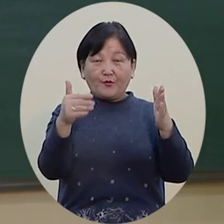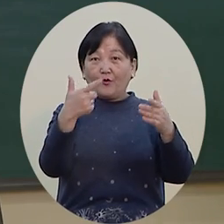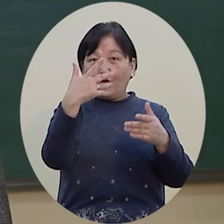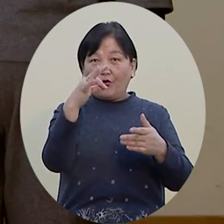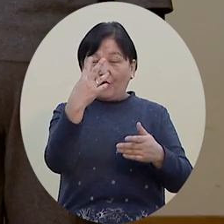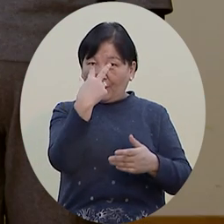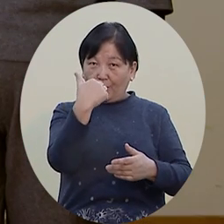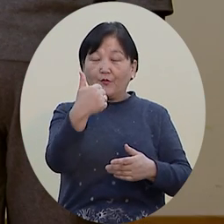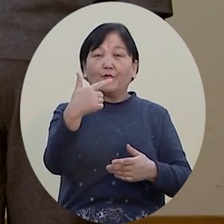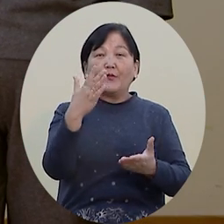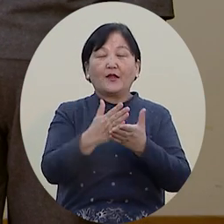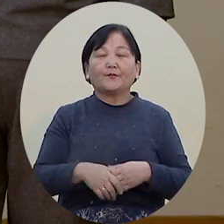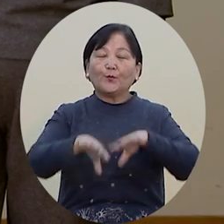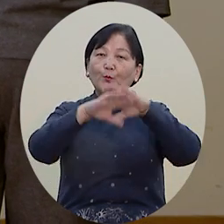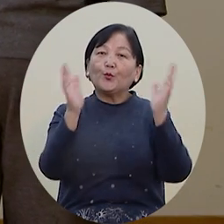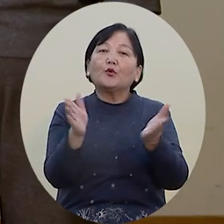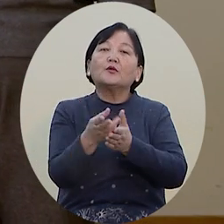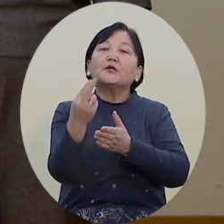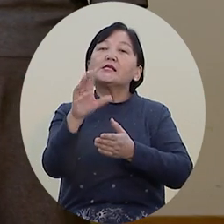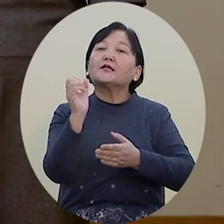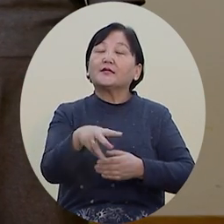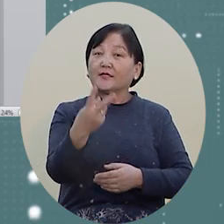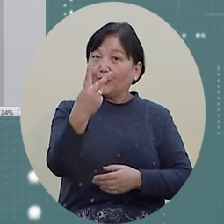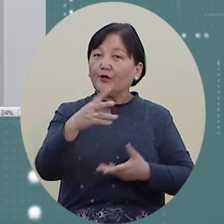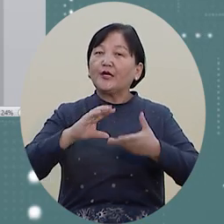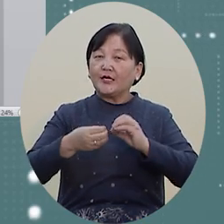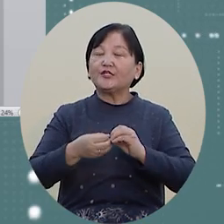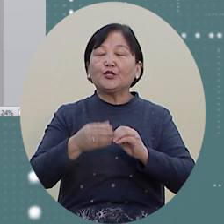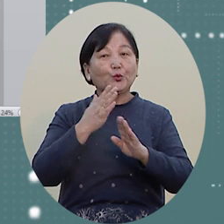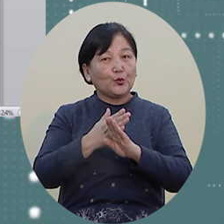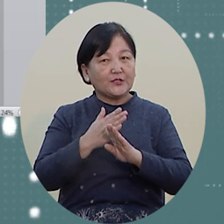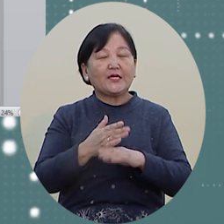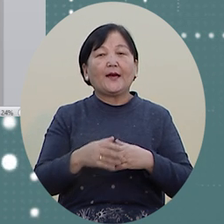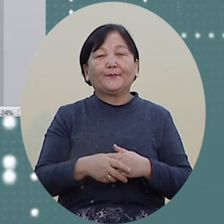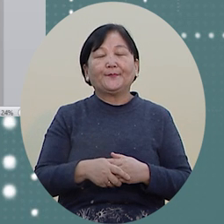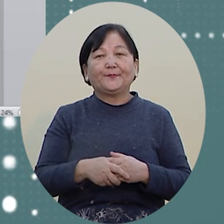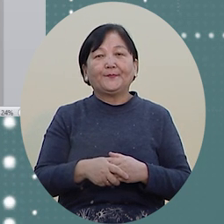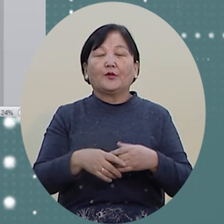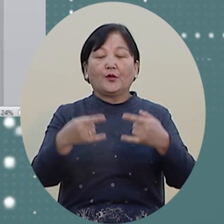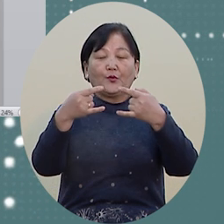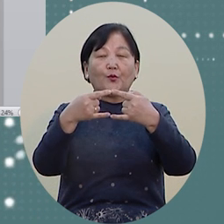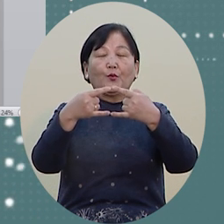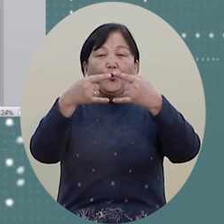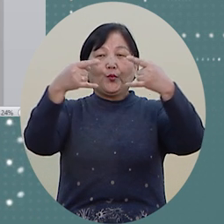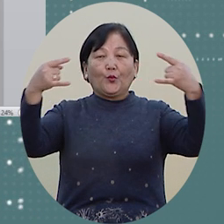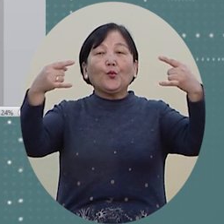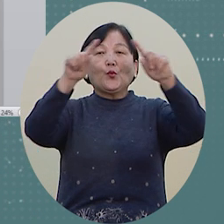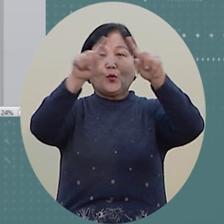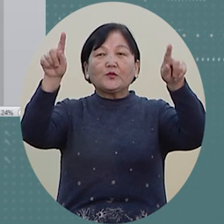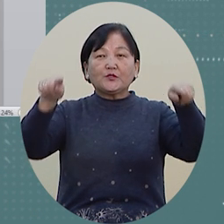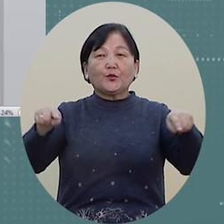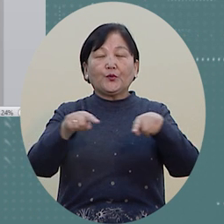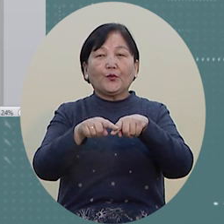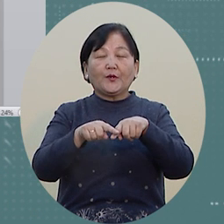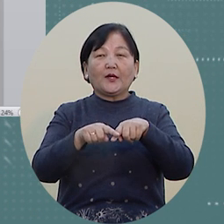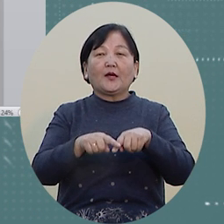бах. За бүгдөө дасгал хоёрыг хийж дуусгая. За хүснэгтүүдийнхаа нүдийг нэгтгэх бүгдээрээ ийм дадлага